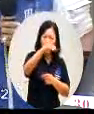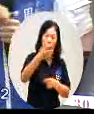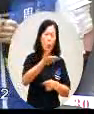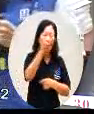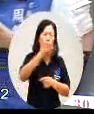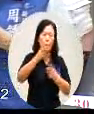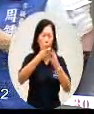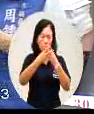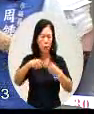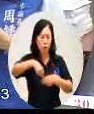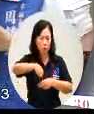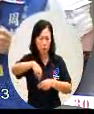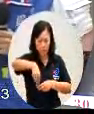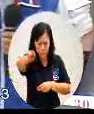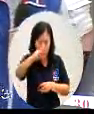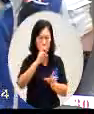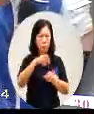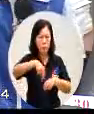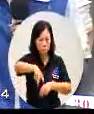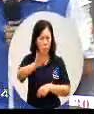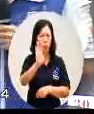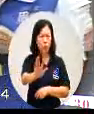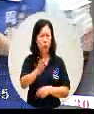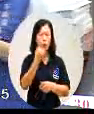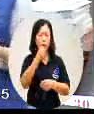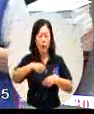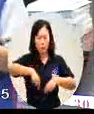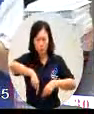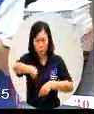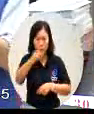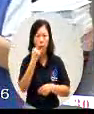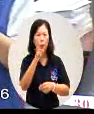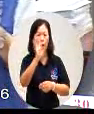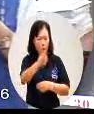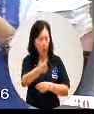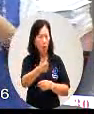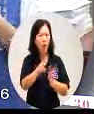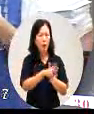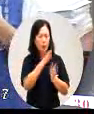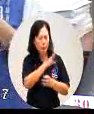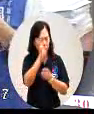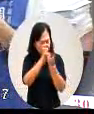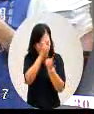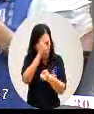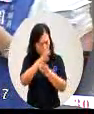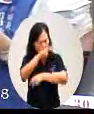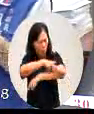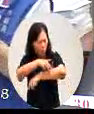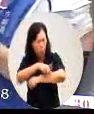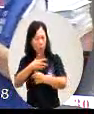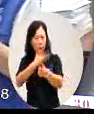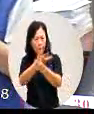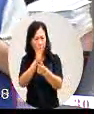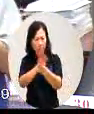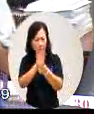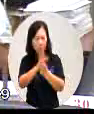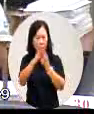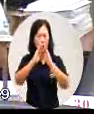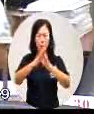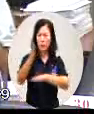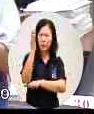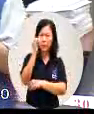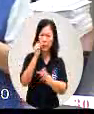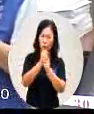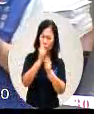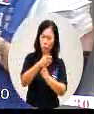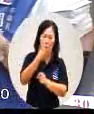请往这个走，安真好诶一个道路过，用一寡心思吼，看要安那帮忙安的事情，啊，要安做好